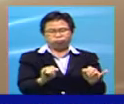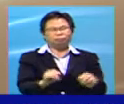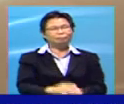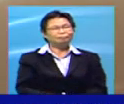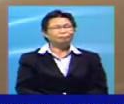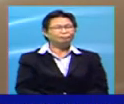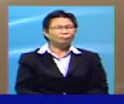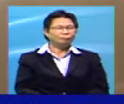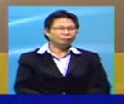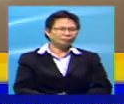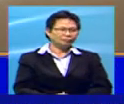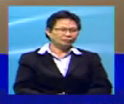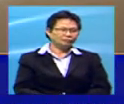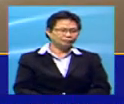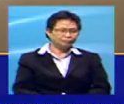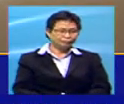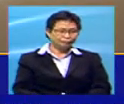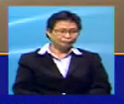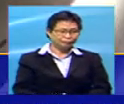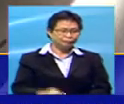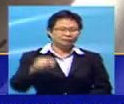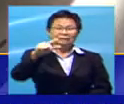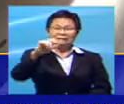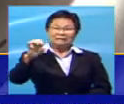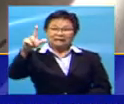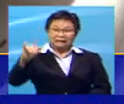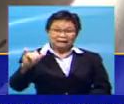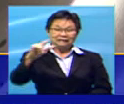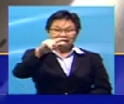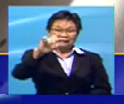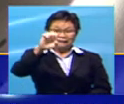Geely, yes, and Geely also owns